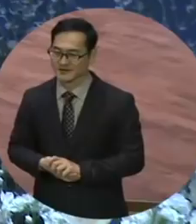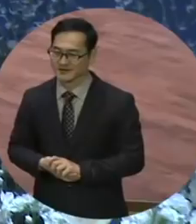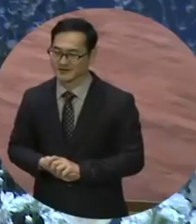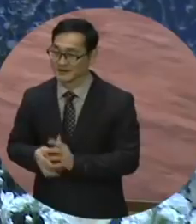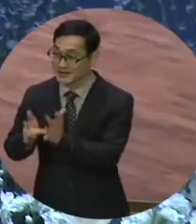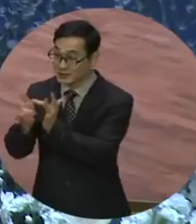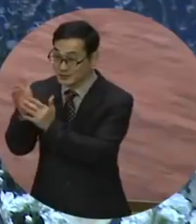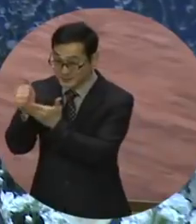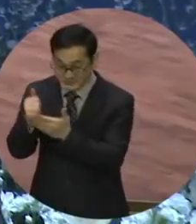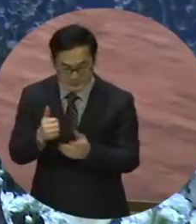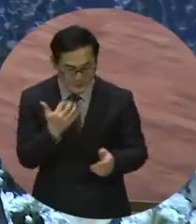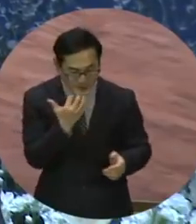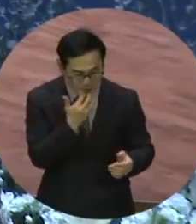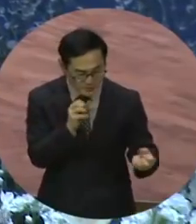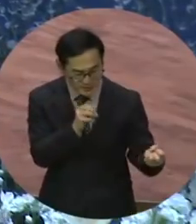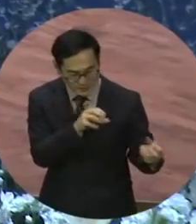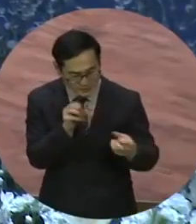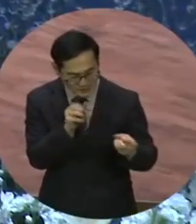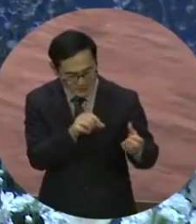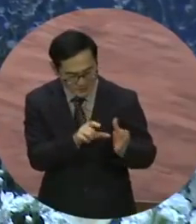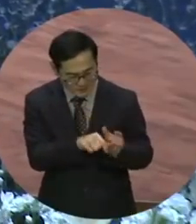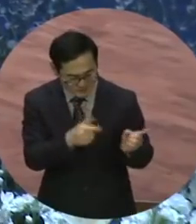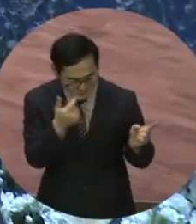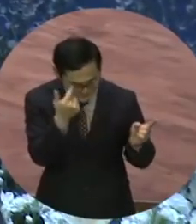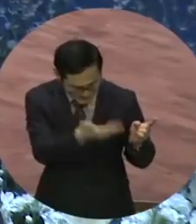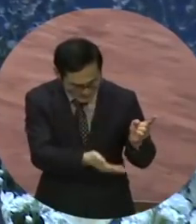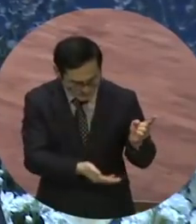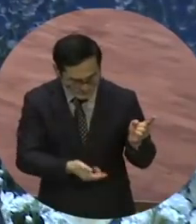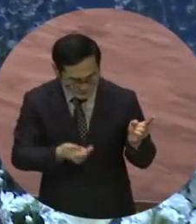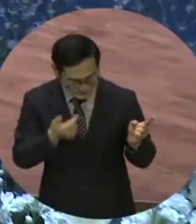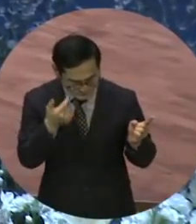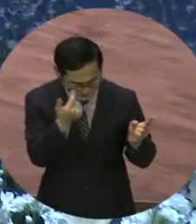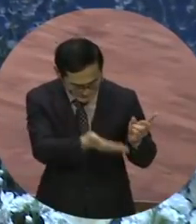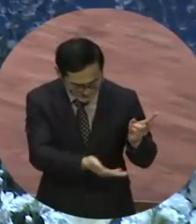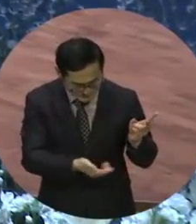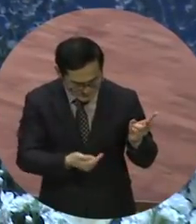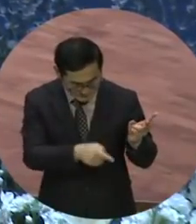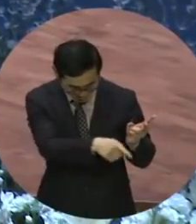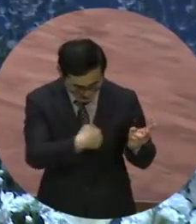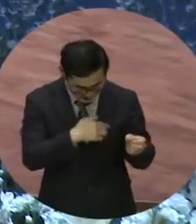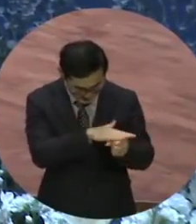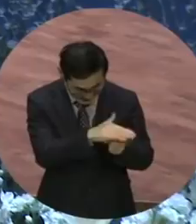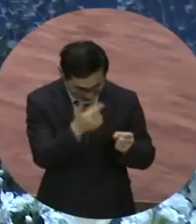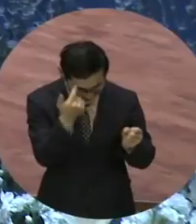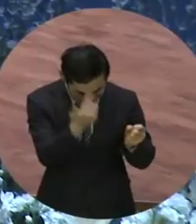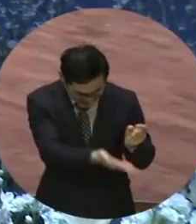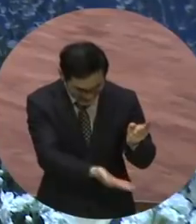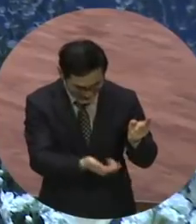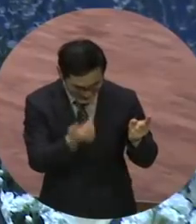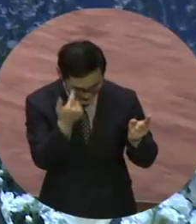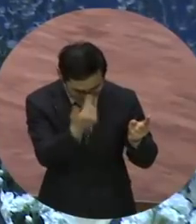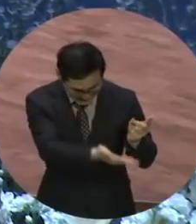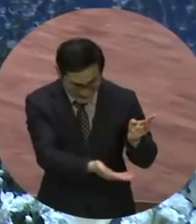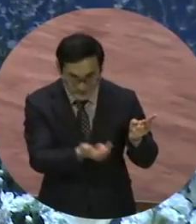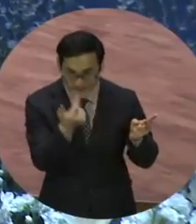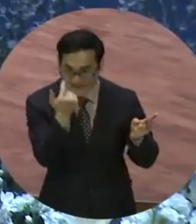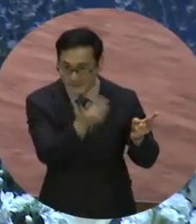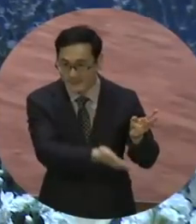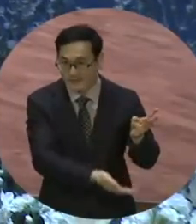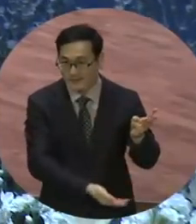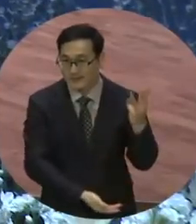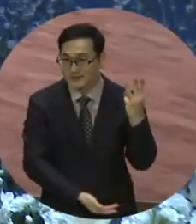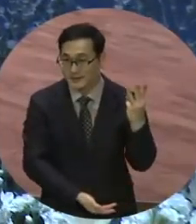대화를 통해서 세 번이나, 한 번도 아니고 세 번이나 너가 나를 사랑하느냐